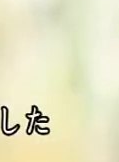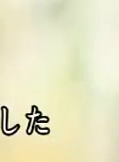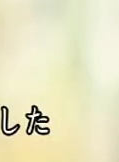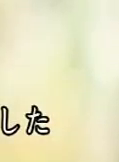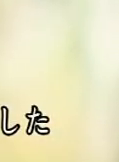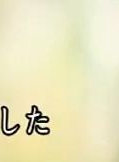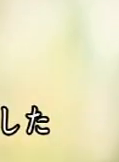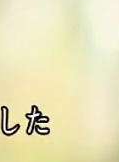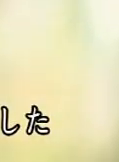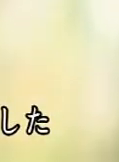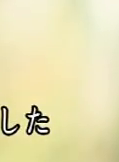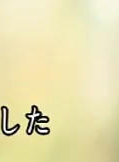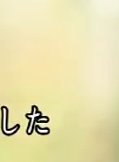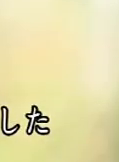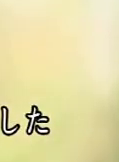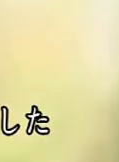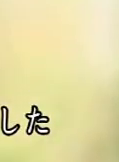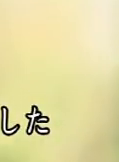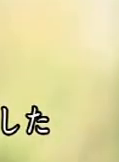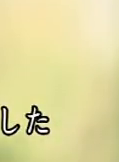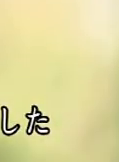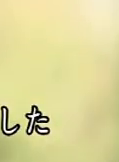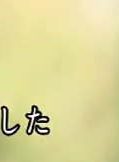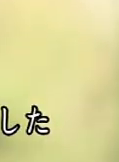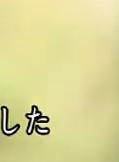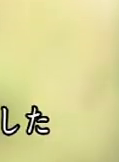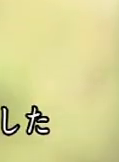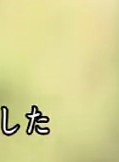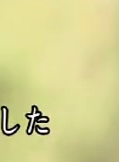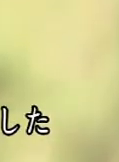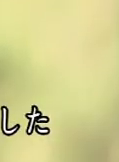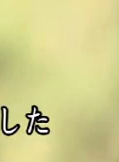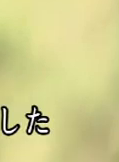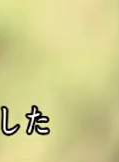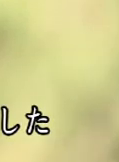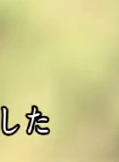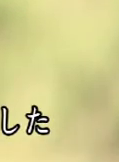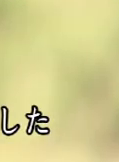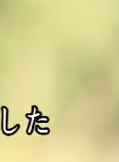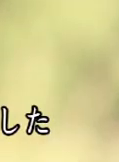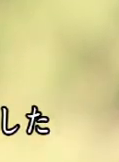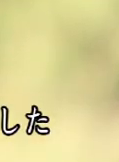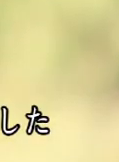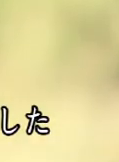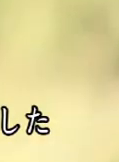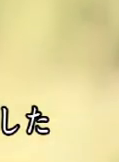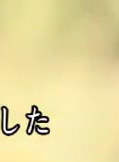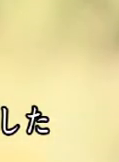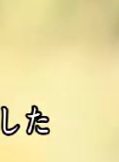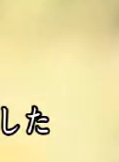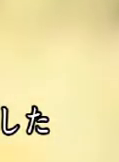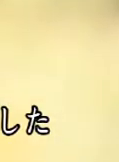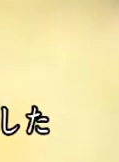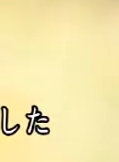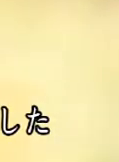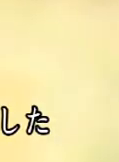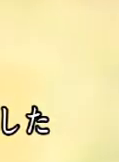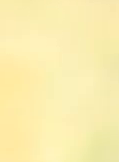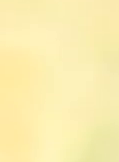年その所在は不明でしたが、嘉永2年1849年この地に石碑が建てられ